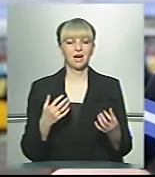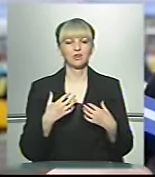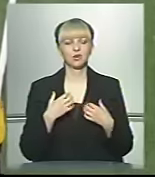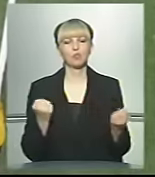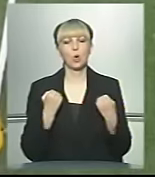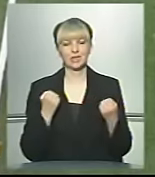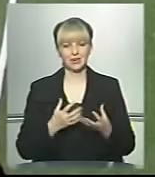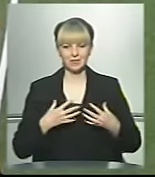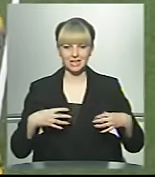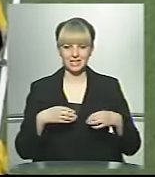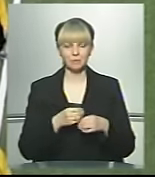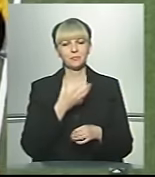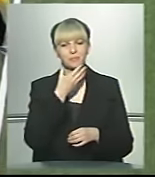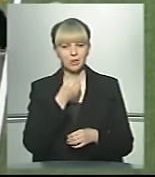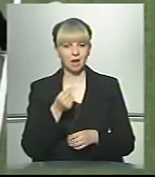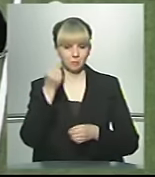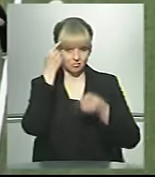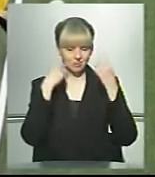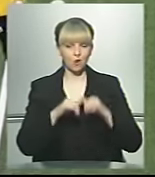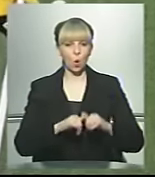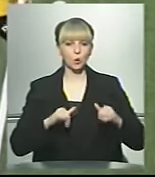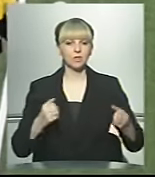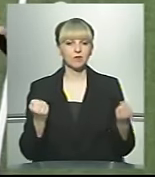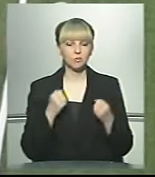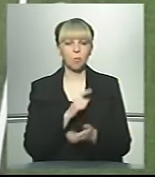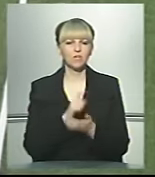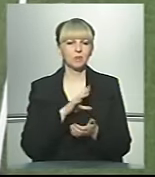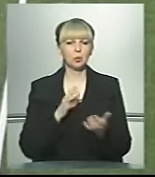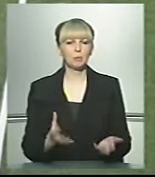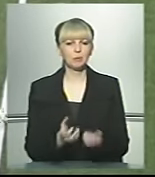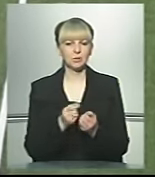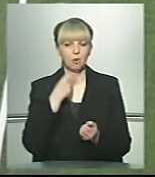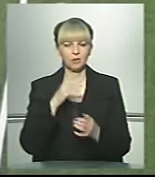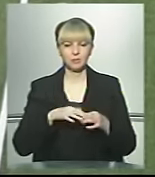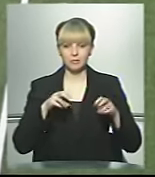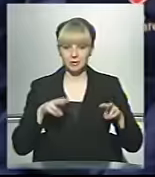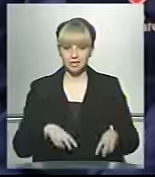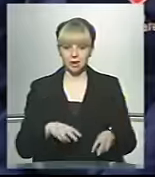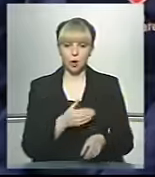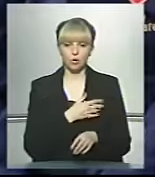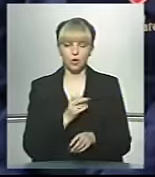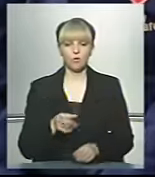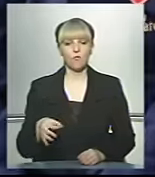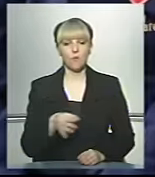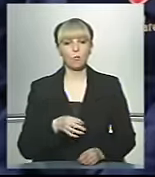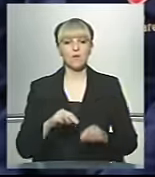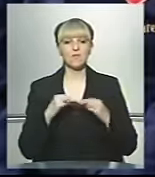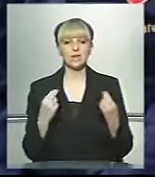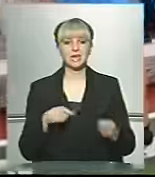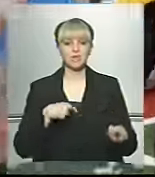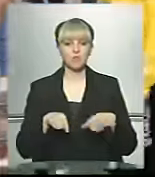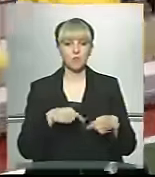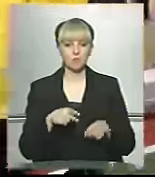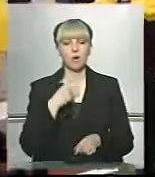сім'я. Гарні ініціативи розвитку спорту мають бути підтримані, кажуть фахівці. Хоча у обласній федерації футболу